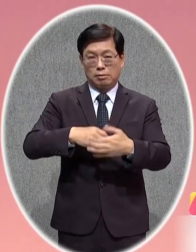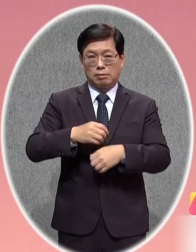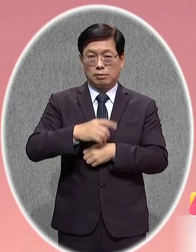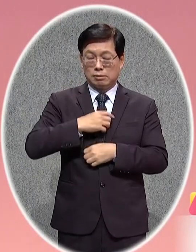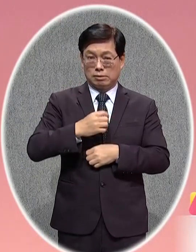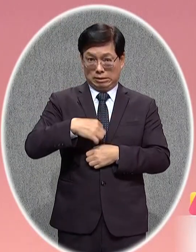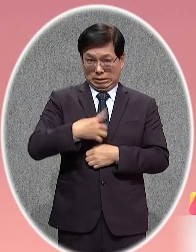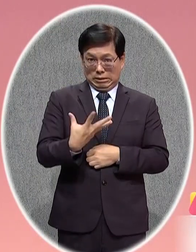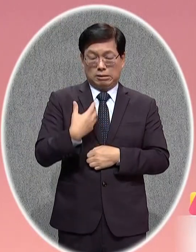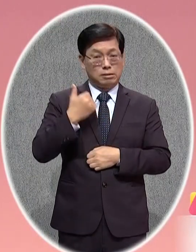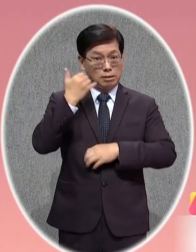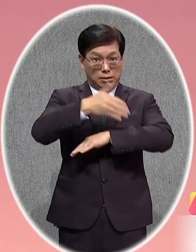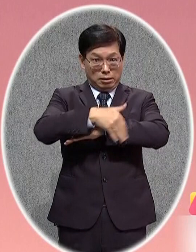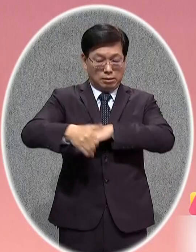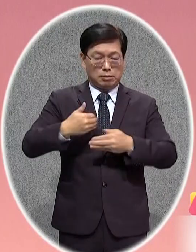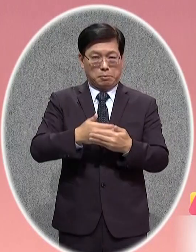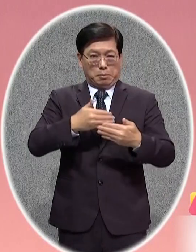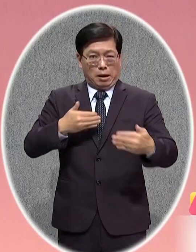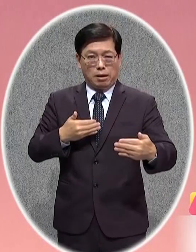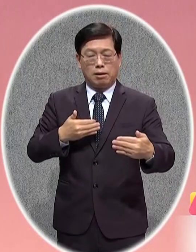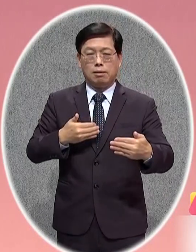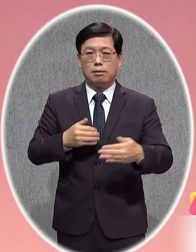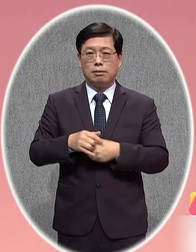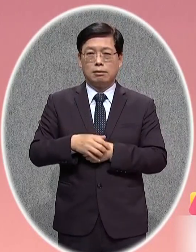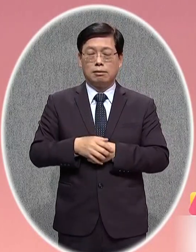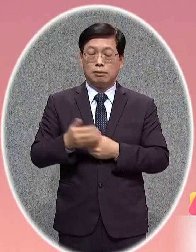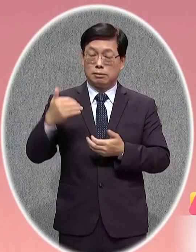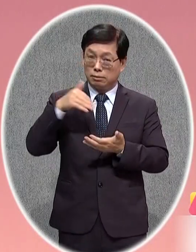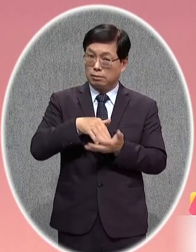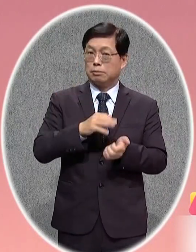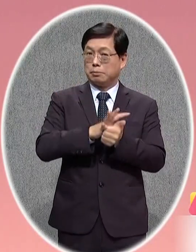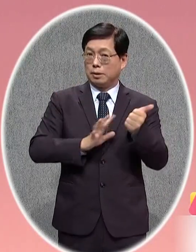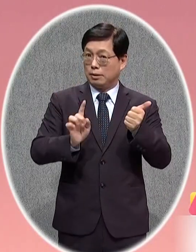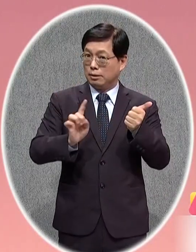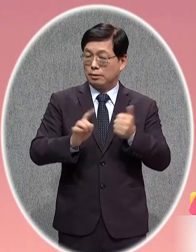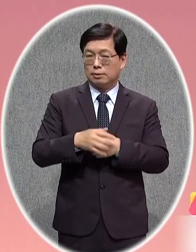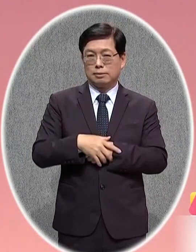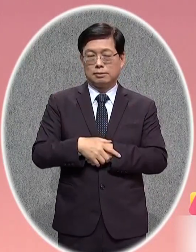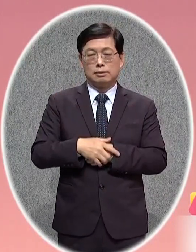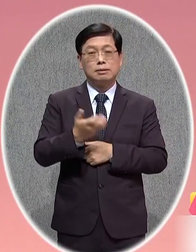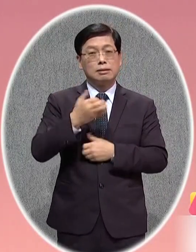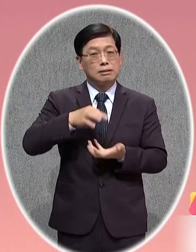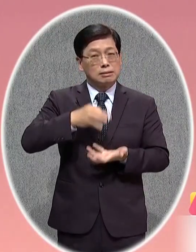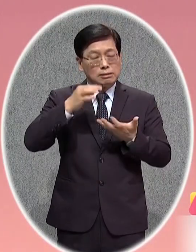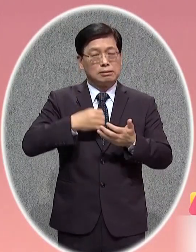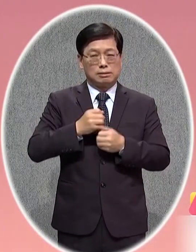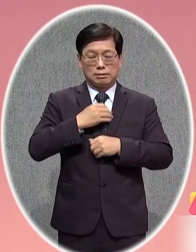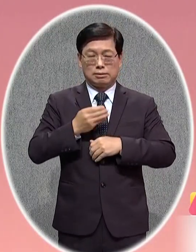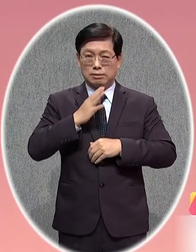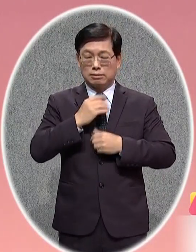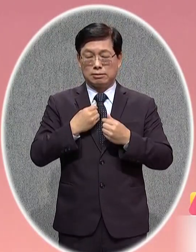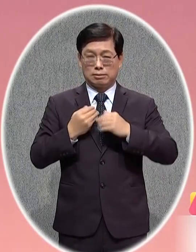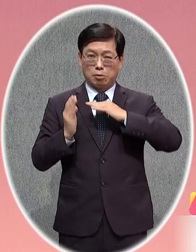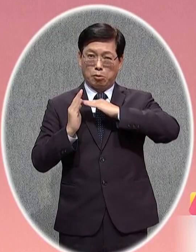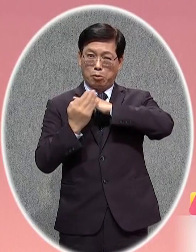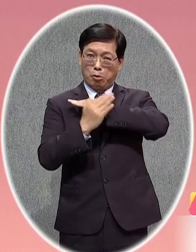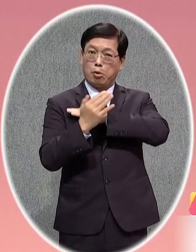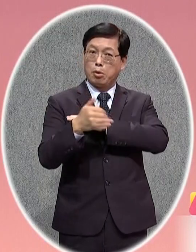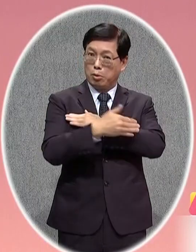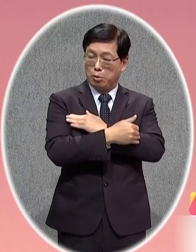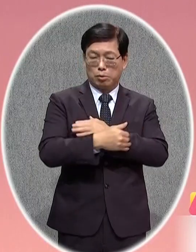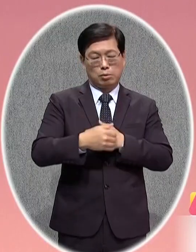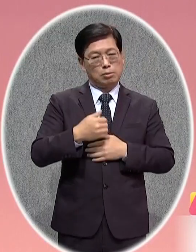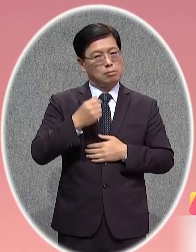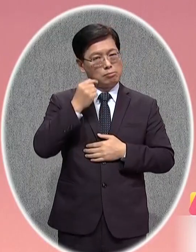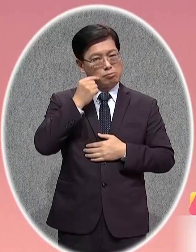这个自然海岸的隔绝。这个隔绝会造成像我们的刚刚讲的鲨鱼，可能没有办